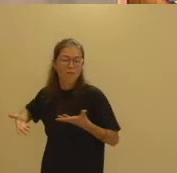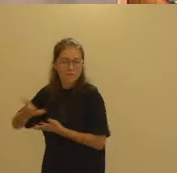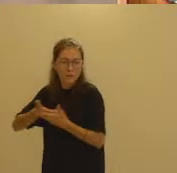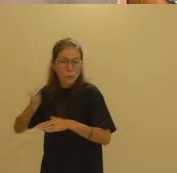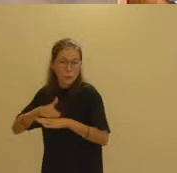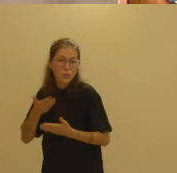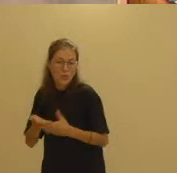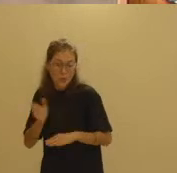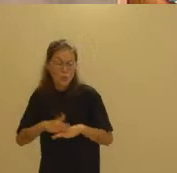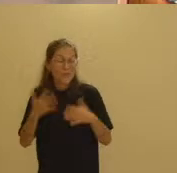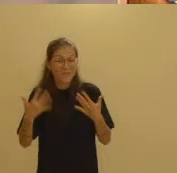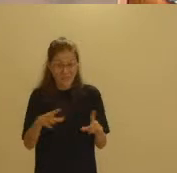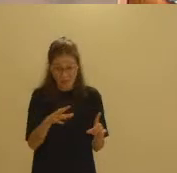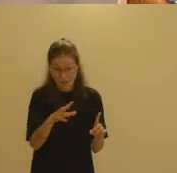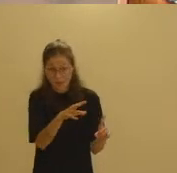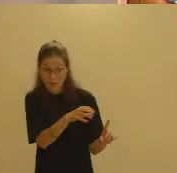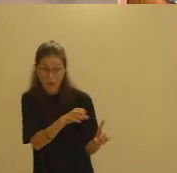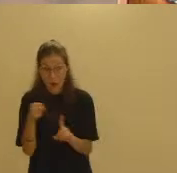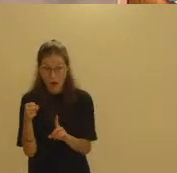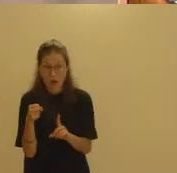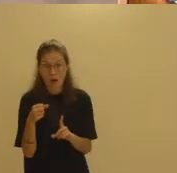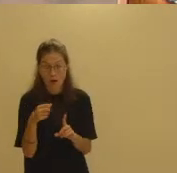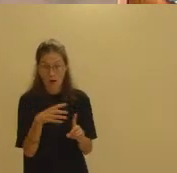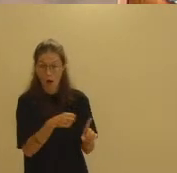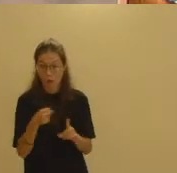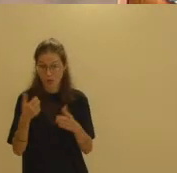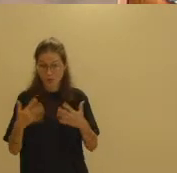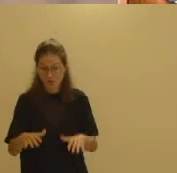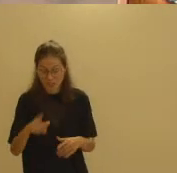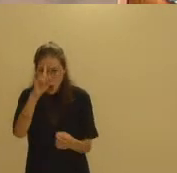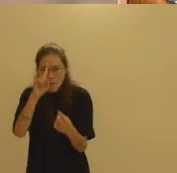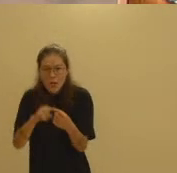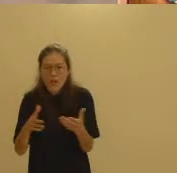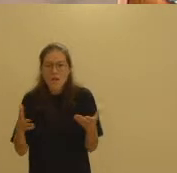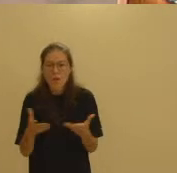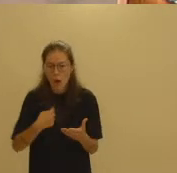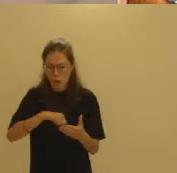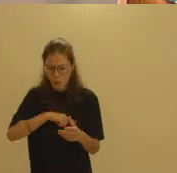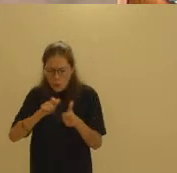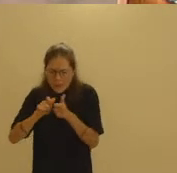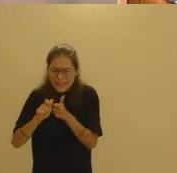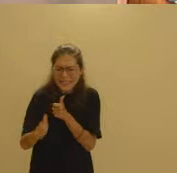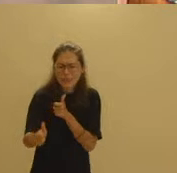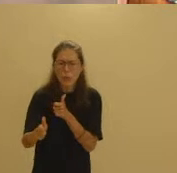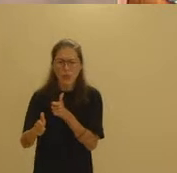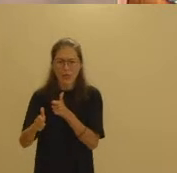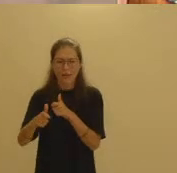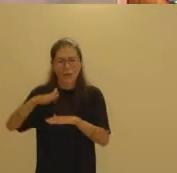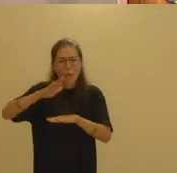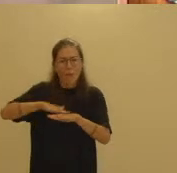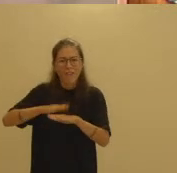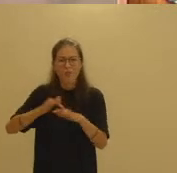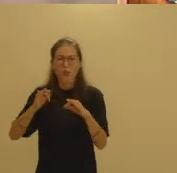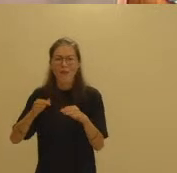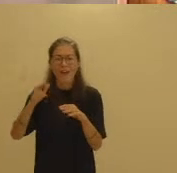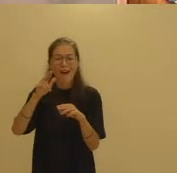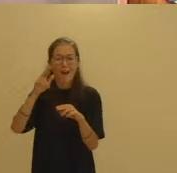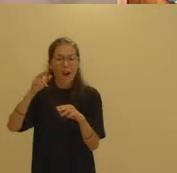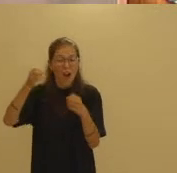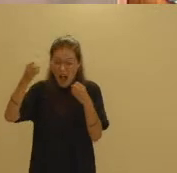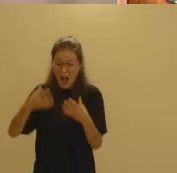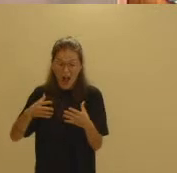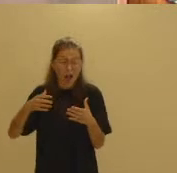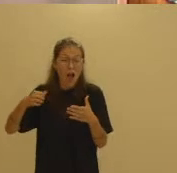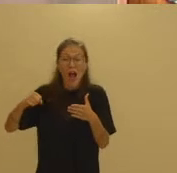précédent. Ce recrutement doit nous aider à renforcer nos dispositifs de prévention des accidents du travail, à améliorer les